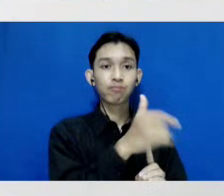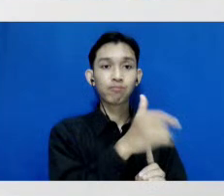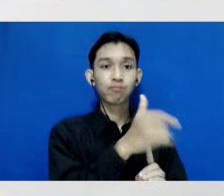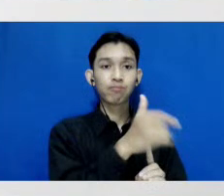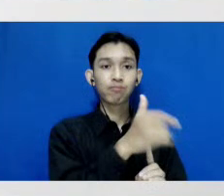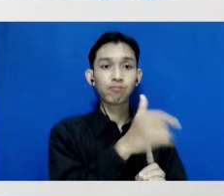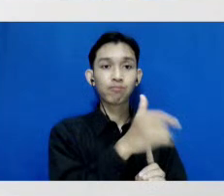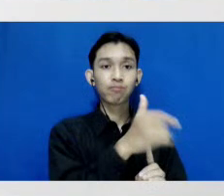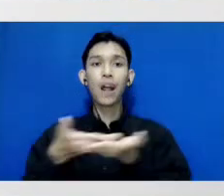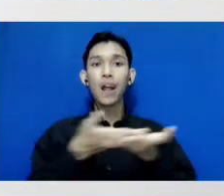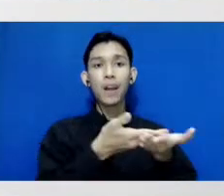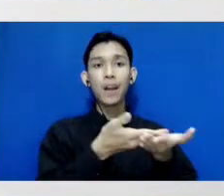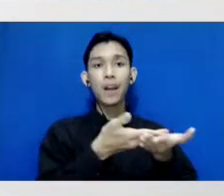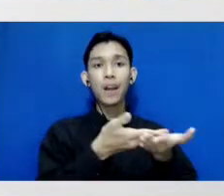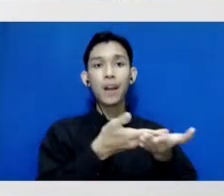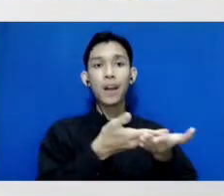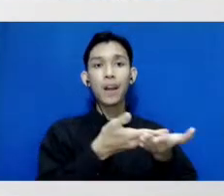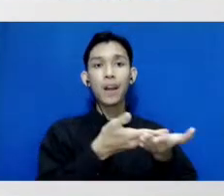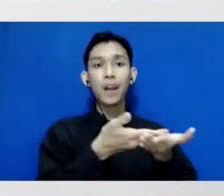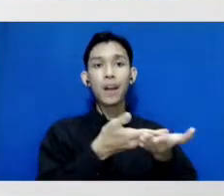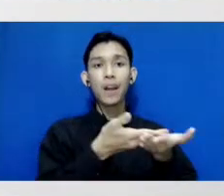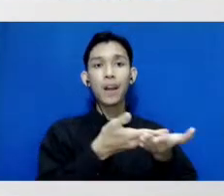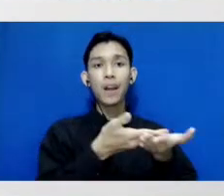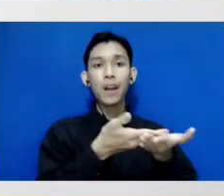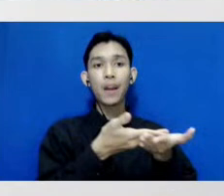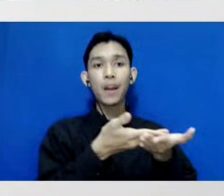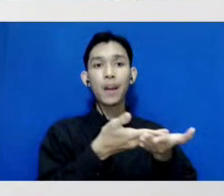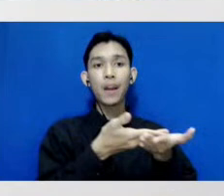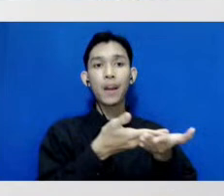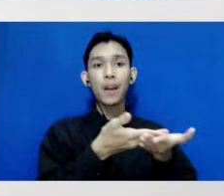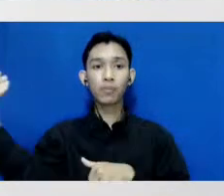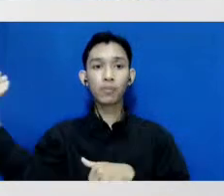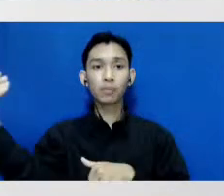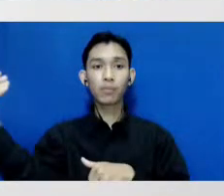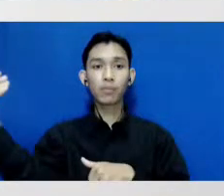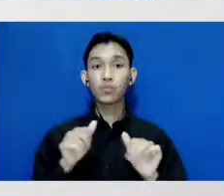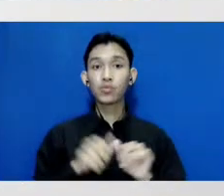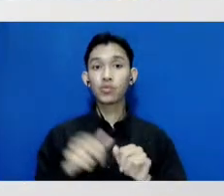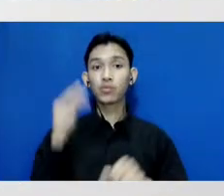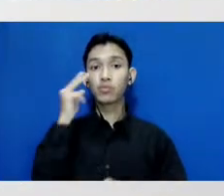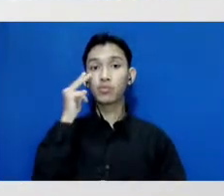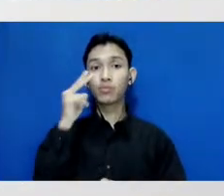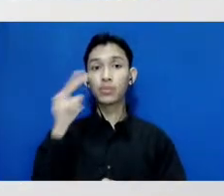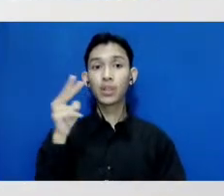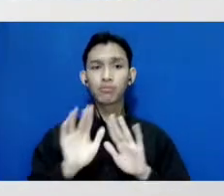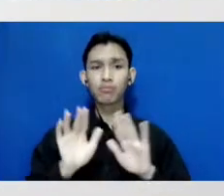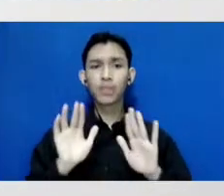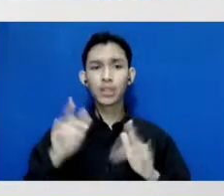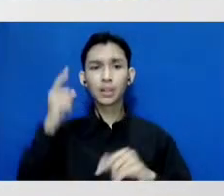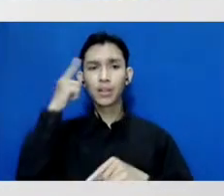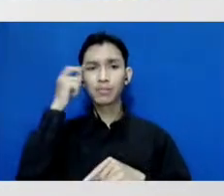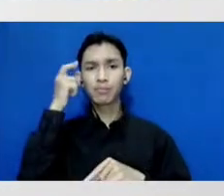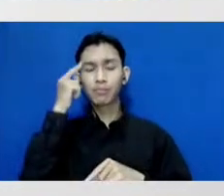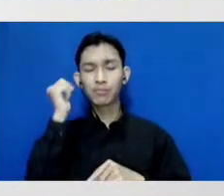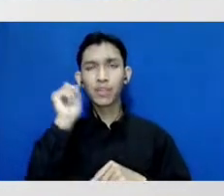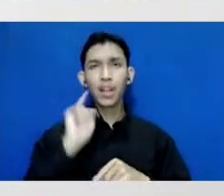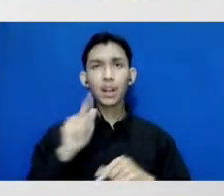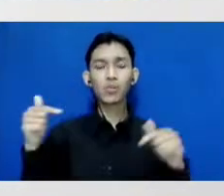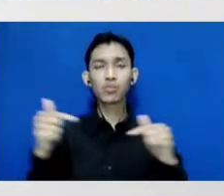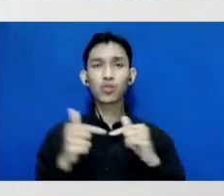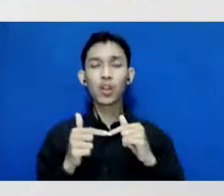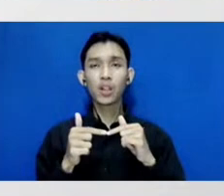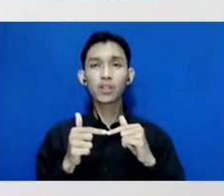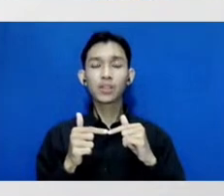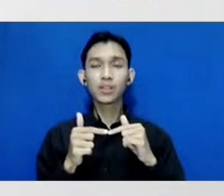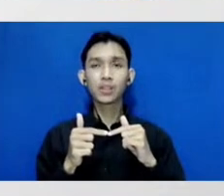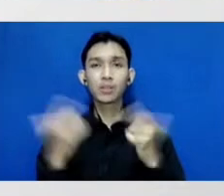yang terbaik bagi konsumen. Kita juga melihat semakin banyak studi yang menunjukkan bahwa ada hubungan antara